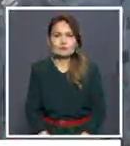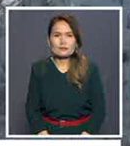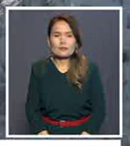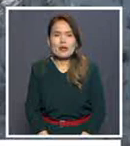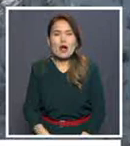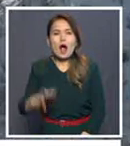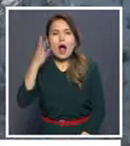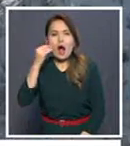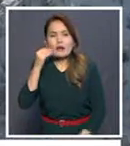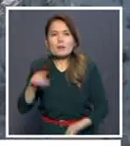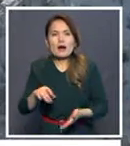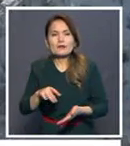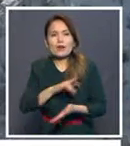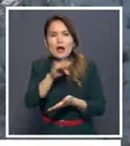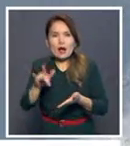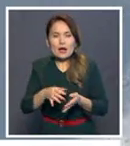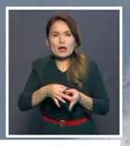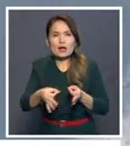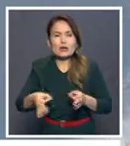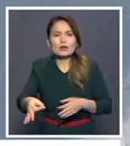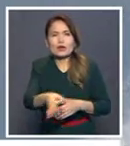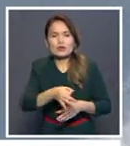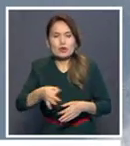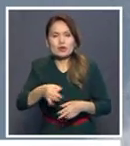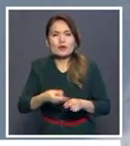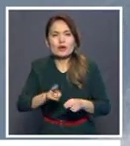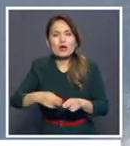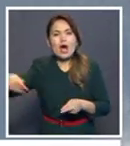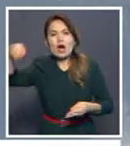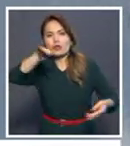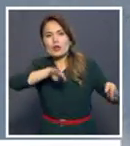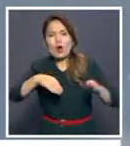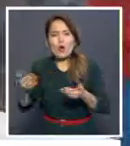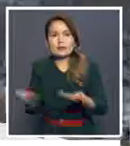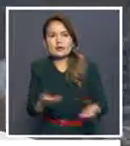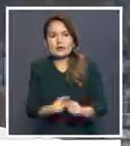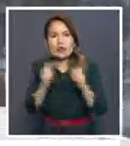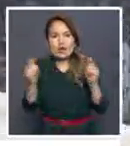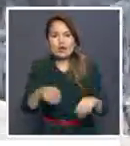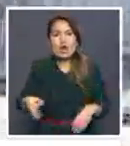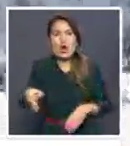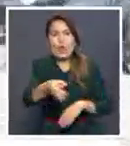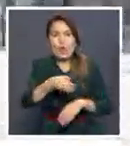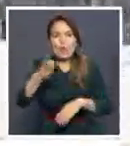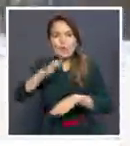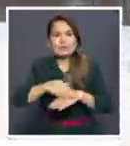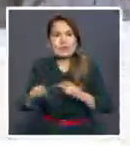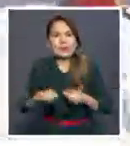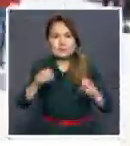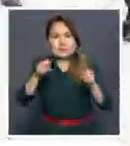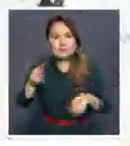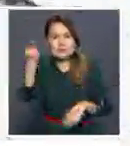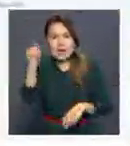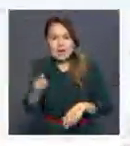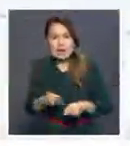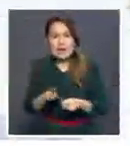Өңір тұрғындар үшін ғана емес, еліміздің туризмі үшін де аса маңызды тау-шаңғы кешенінің салтанатты ашылуына облыс әкімі Амандық Баталов арнайы келіп,